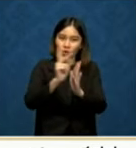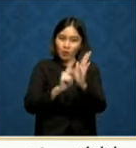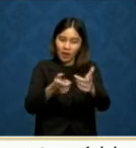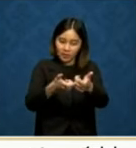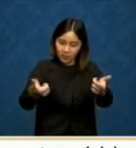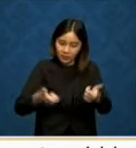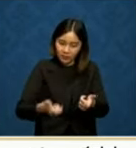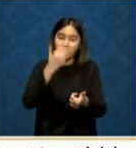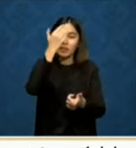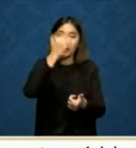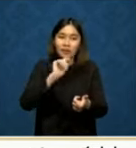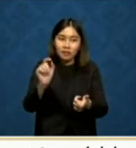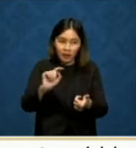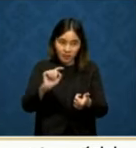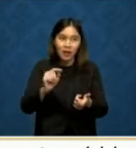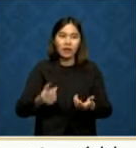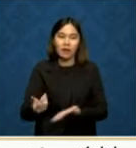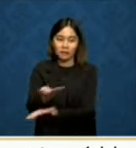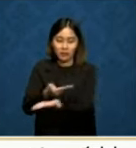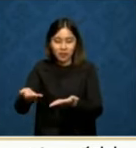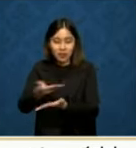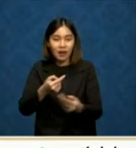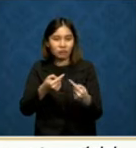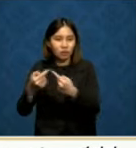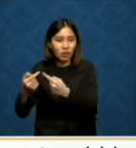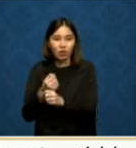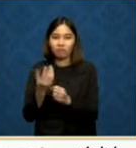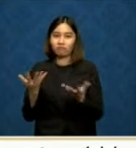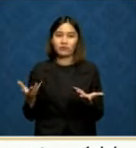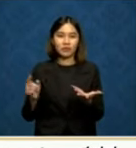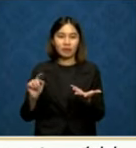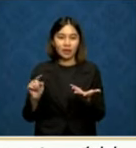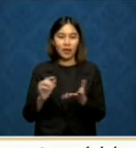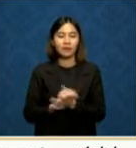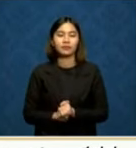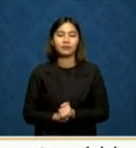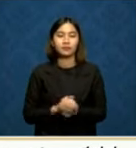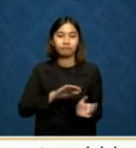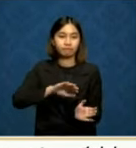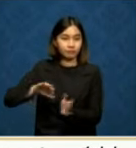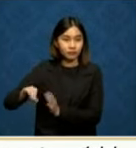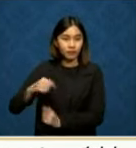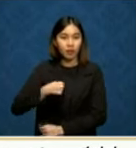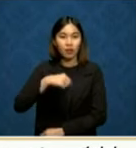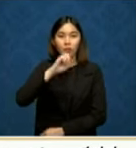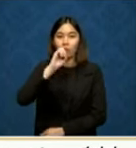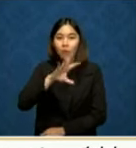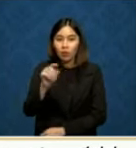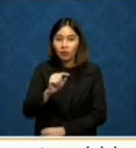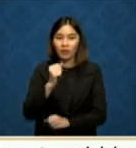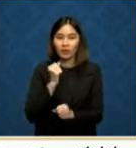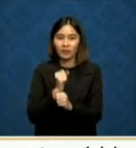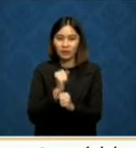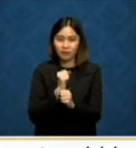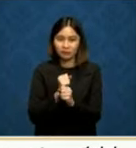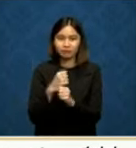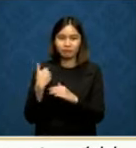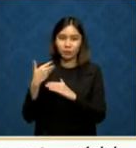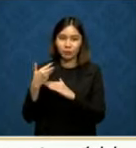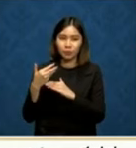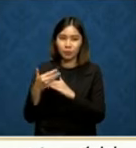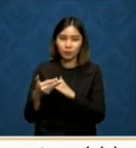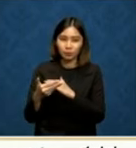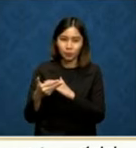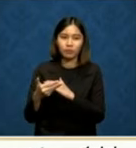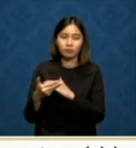นี้มาพิจารณากัวามนเปนยไนะคะอีกเรื่องที่เราจะบอกวาเราทำงานมาเนี่ย